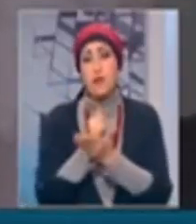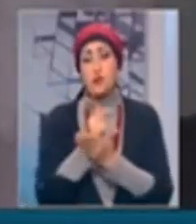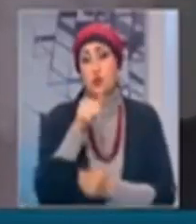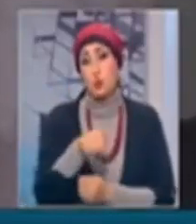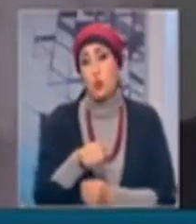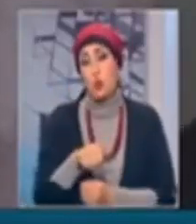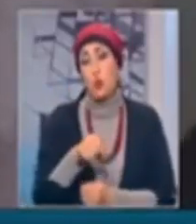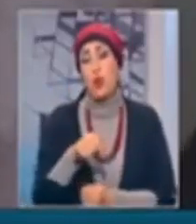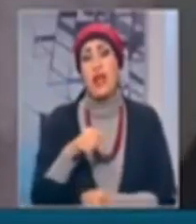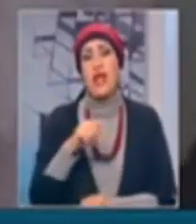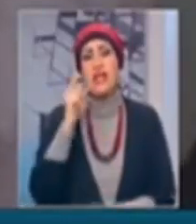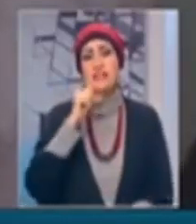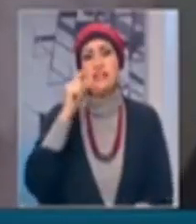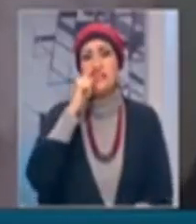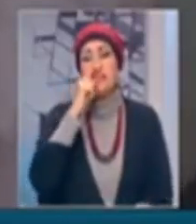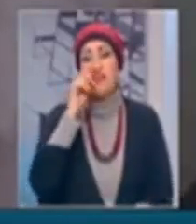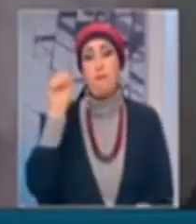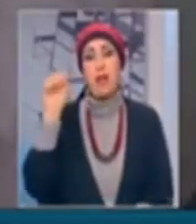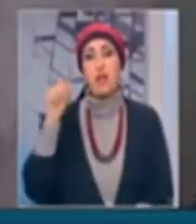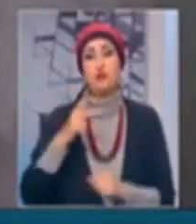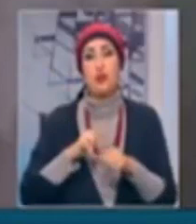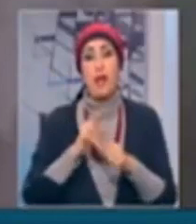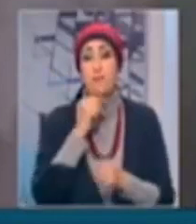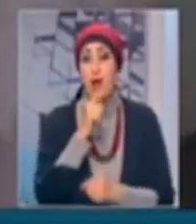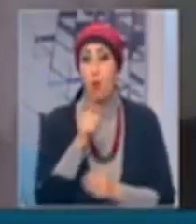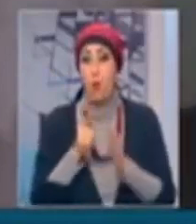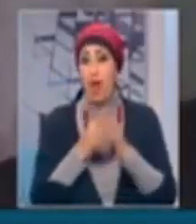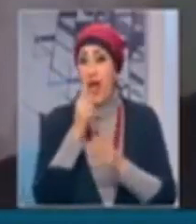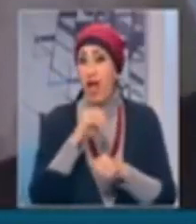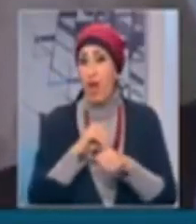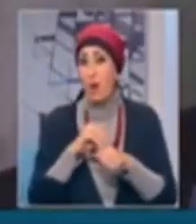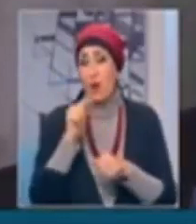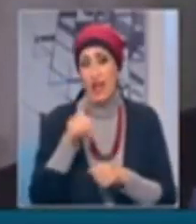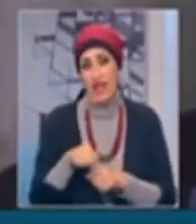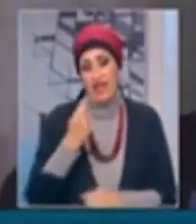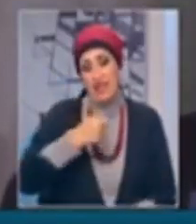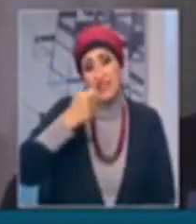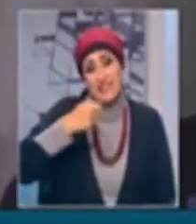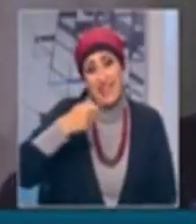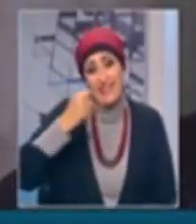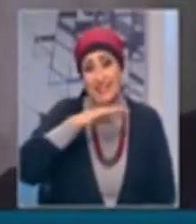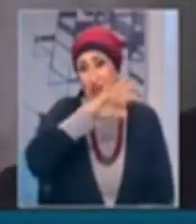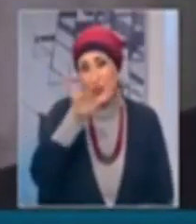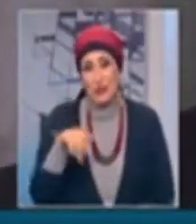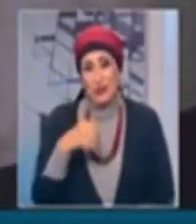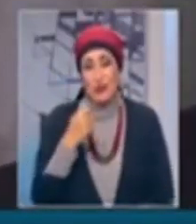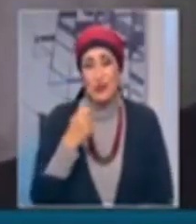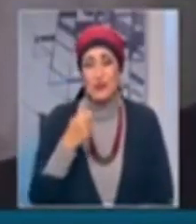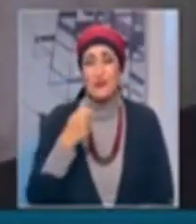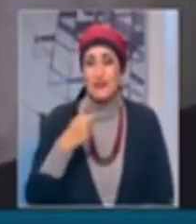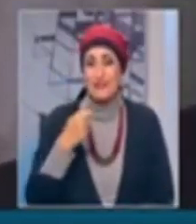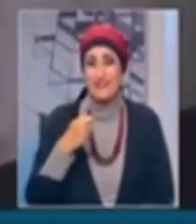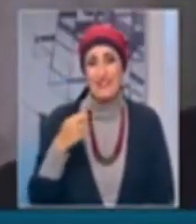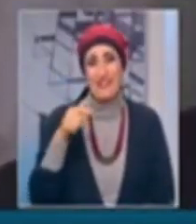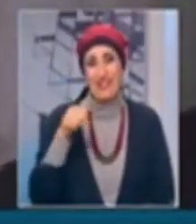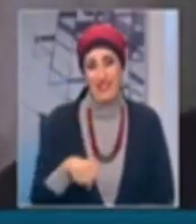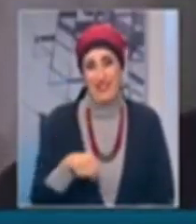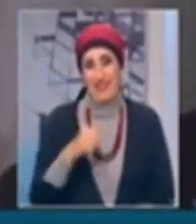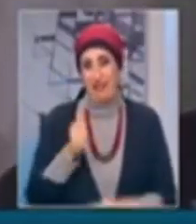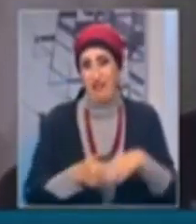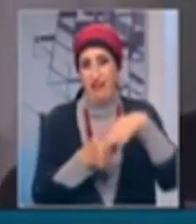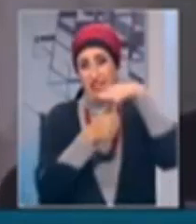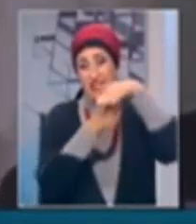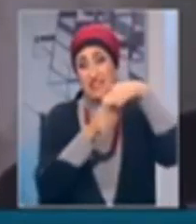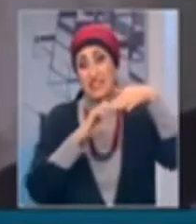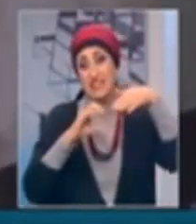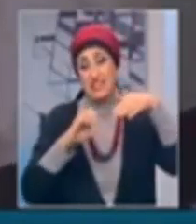الدينية وعدد من السادة النواب، بنوجه رسائل سريعة. الأولى تهنئة جماعية منا جميعا لسيادة الرئيس عبد